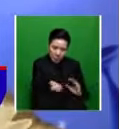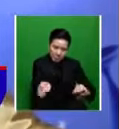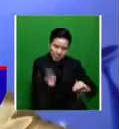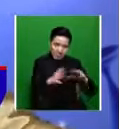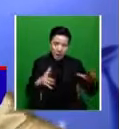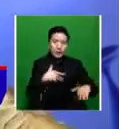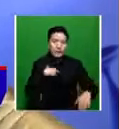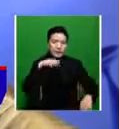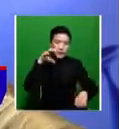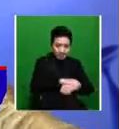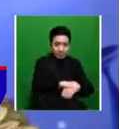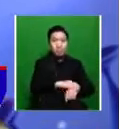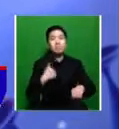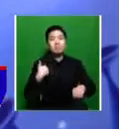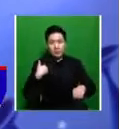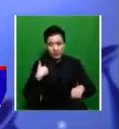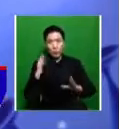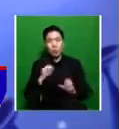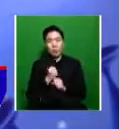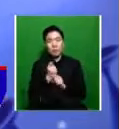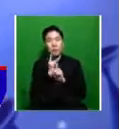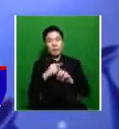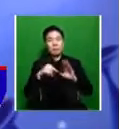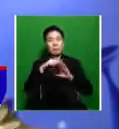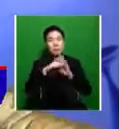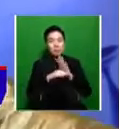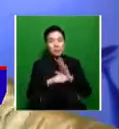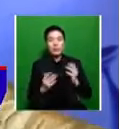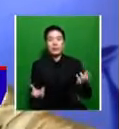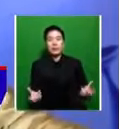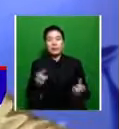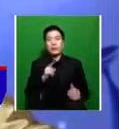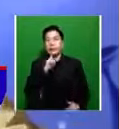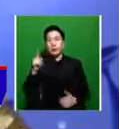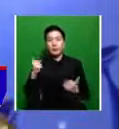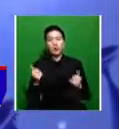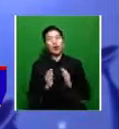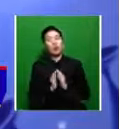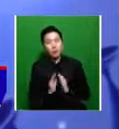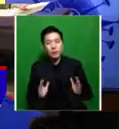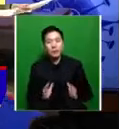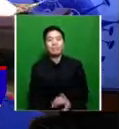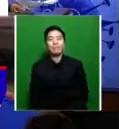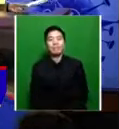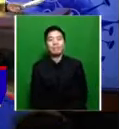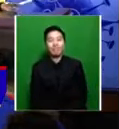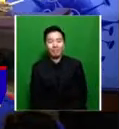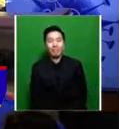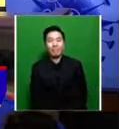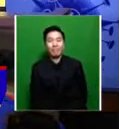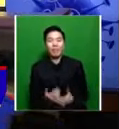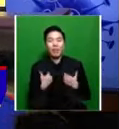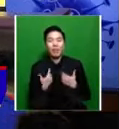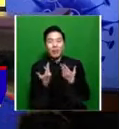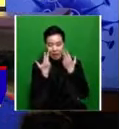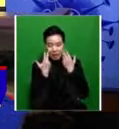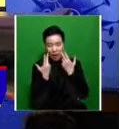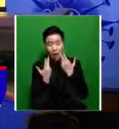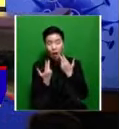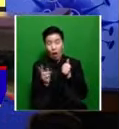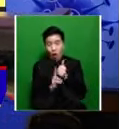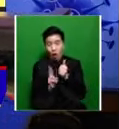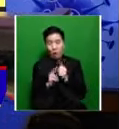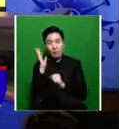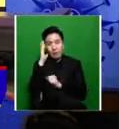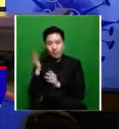ขั้นตอนทุกอย่างก็จะต้องดำเนินการตามกระบวนการยุติธรรมค่ะขอบคุณค่ะ ขอบคุณท่านรองรัชดานะคะเดี๋ยวจะมีท่าน